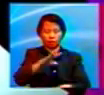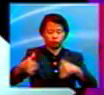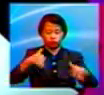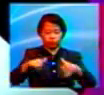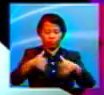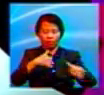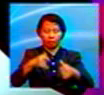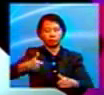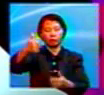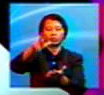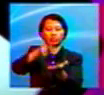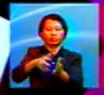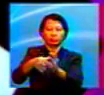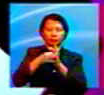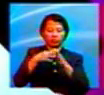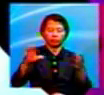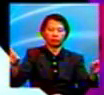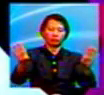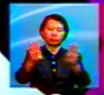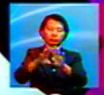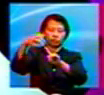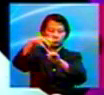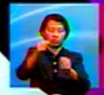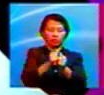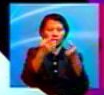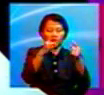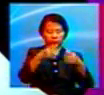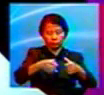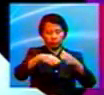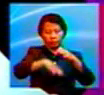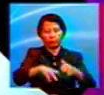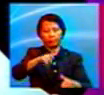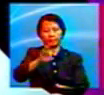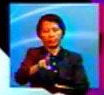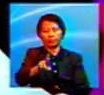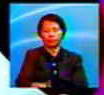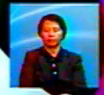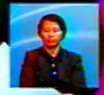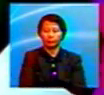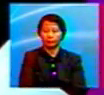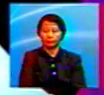sengit, kemenangan sah miliknya selepas menutup kejohanan dengan 18 di bawah par keseluruhan.